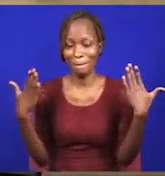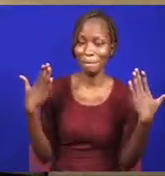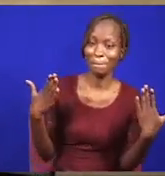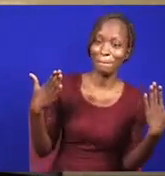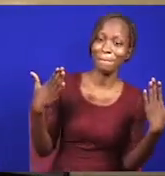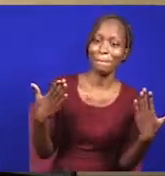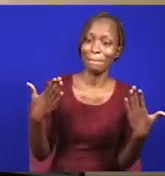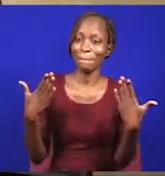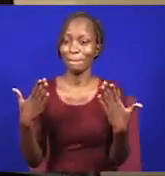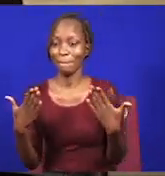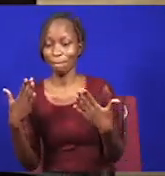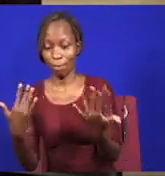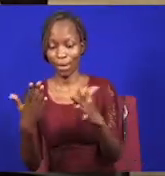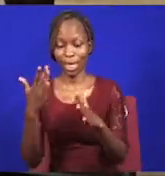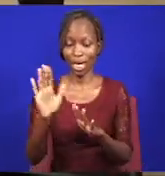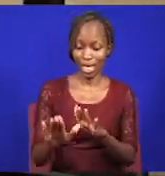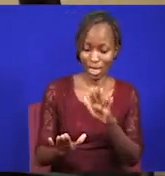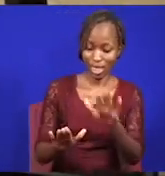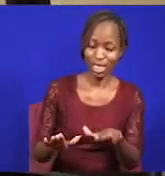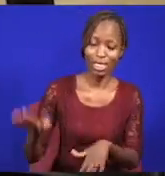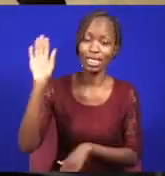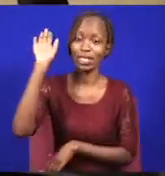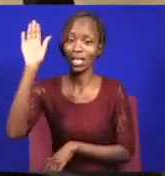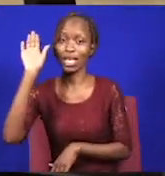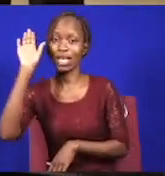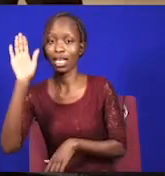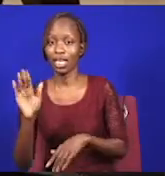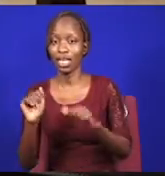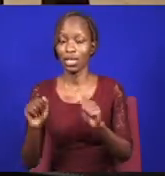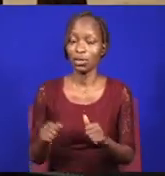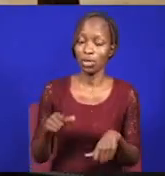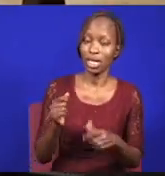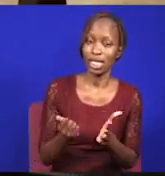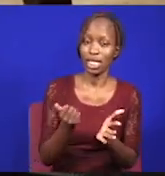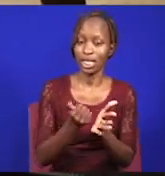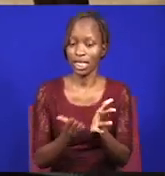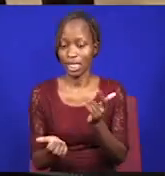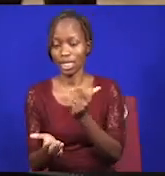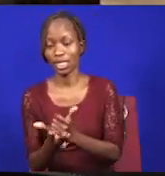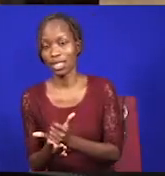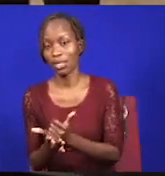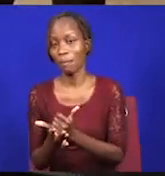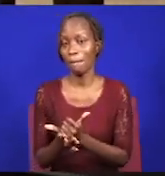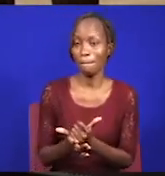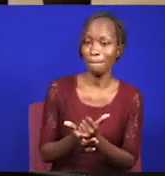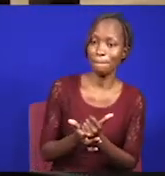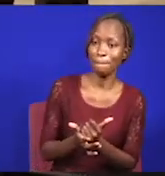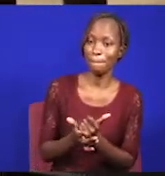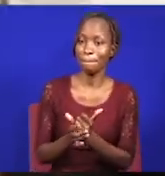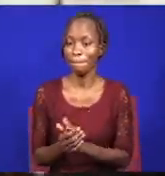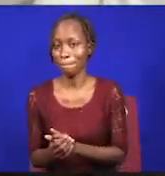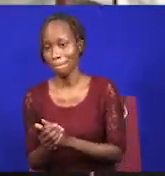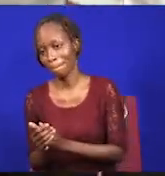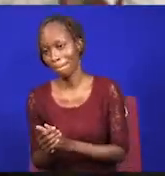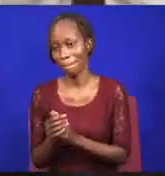milele. Mikononi na miguuni mwake alama kubwa za misumari.